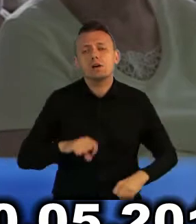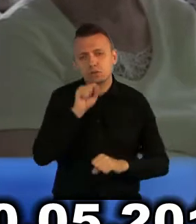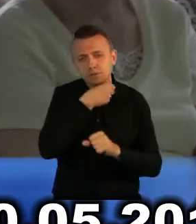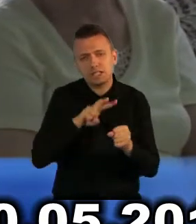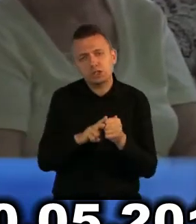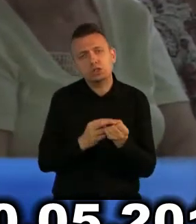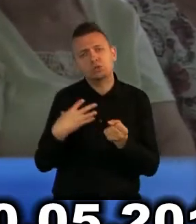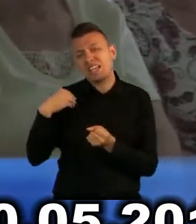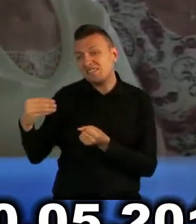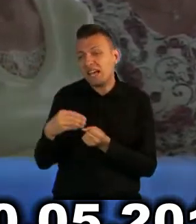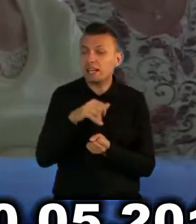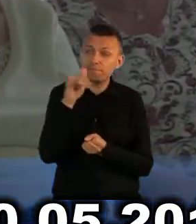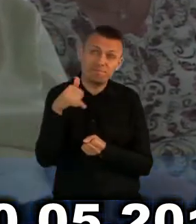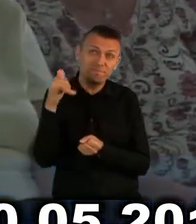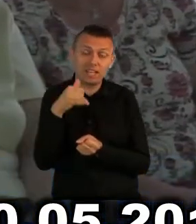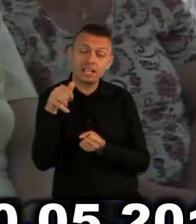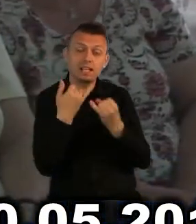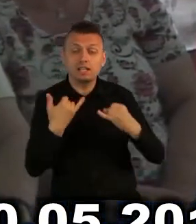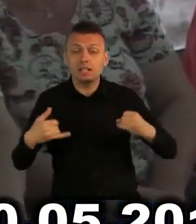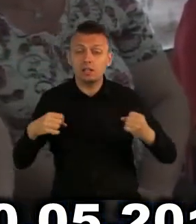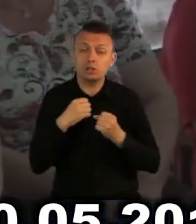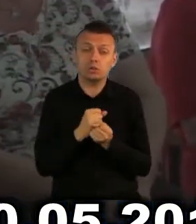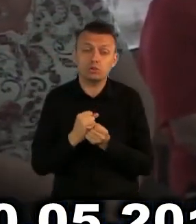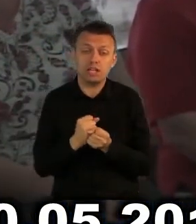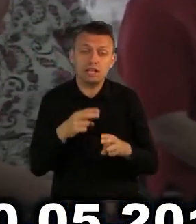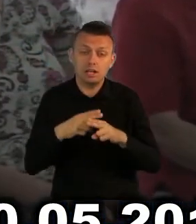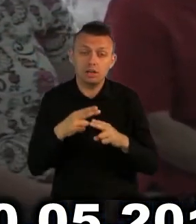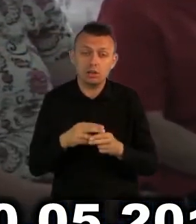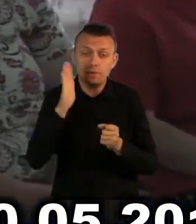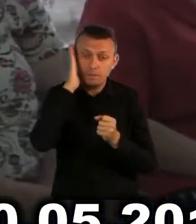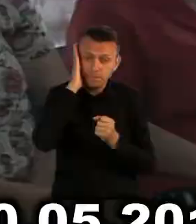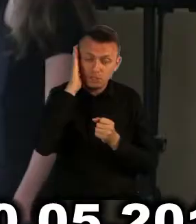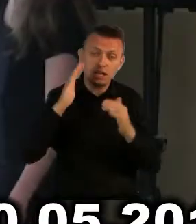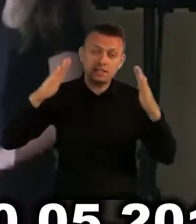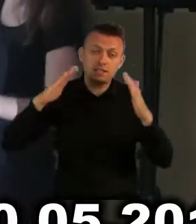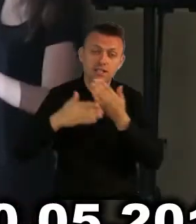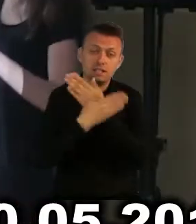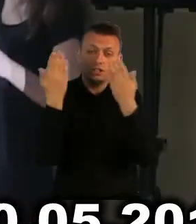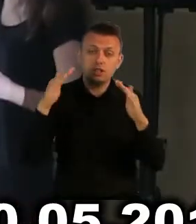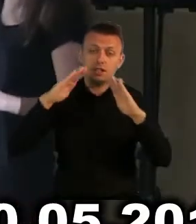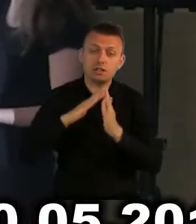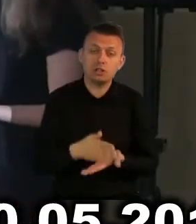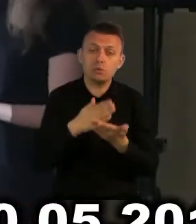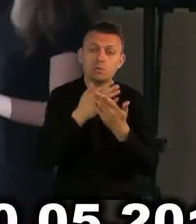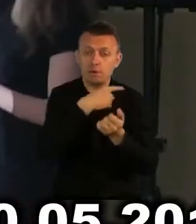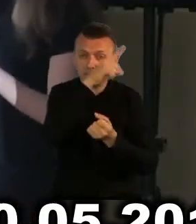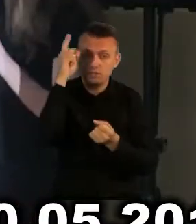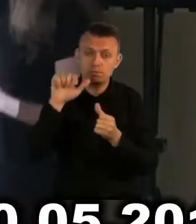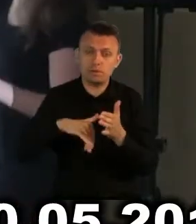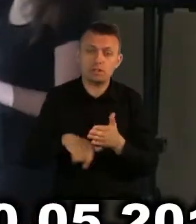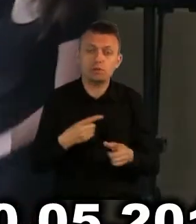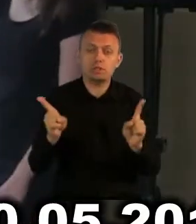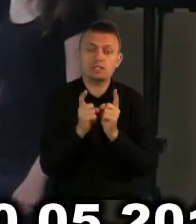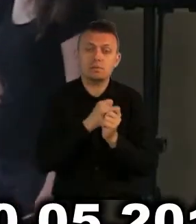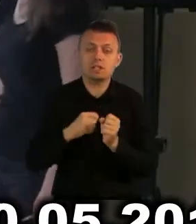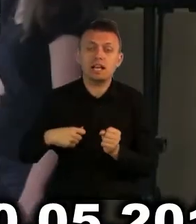różne dolegliwości. W ramach projektu Zdrowie kochamy, więc o nie dbamy, mieszkańcy Dziennego Domu Pomocy Społecznej w Kutnie spotkali się z Olgą Wojtysiak z